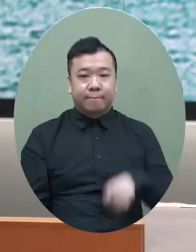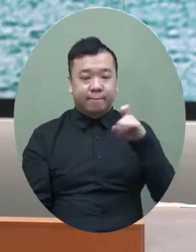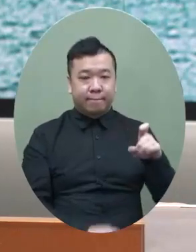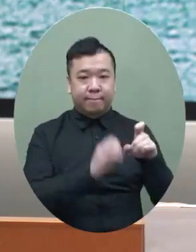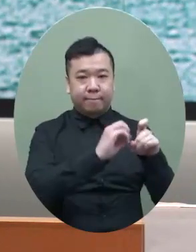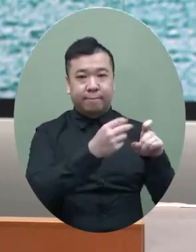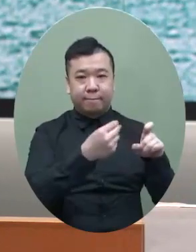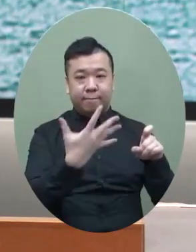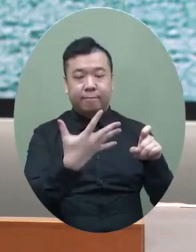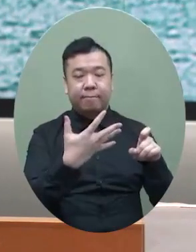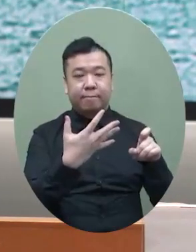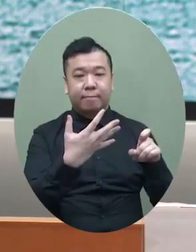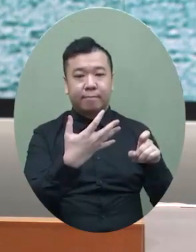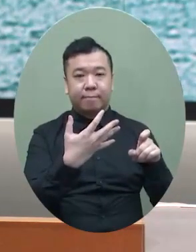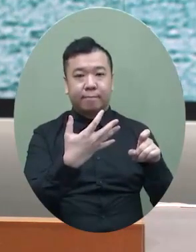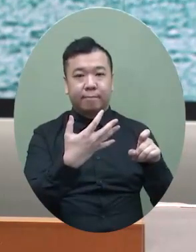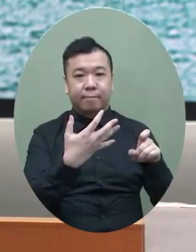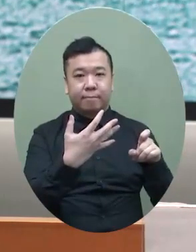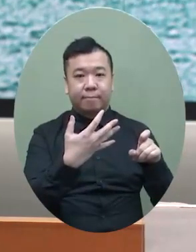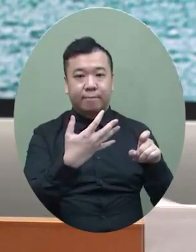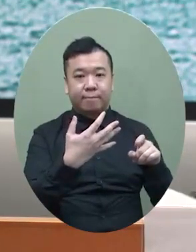9075咧就係